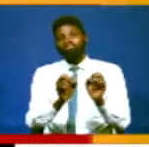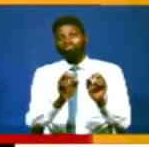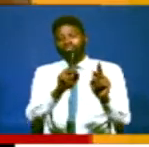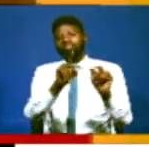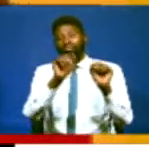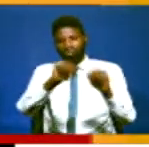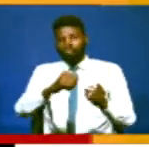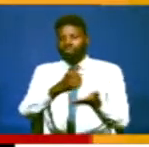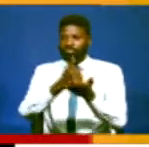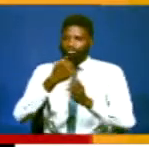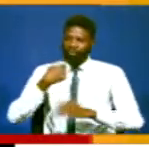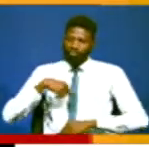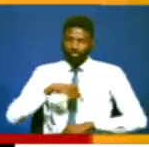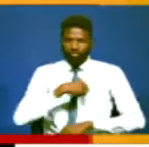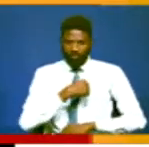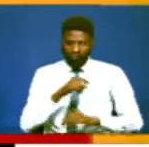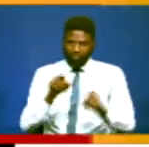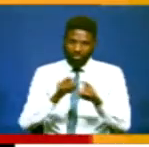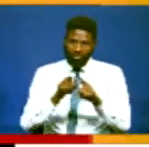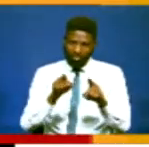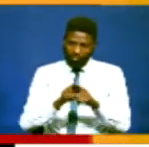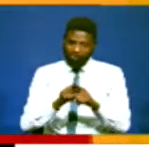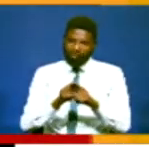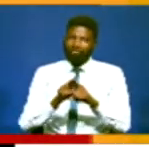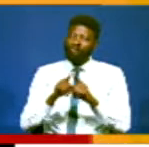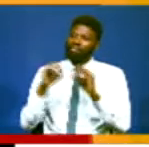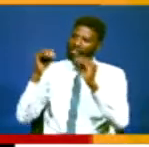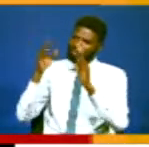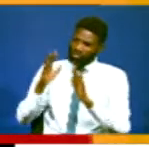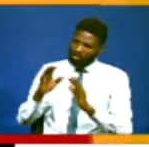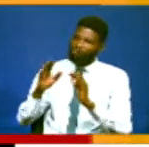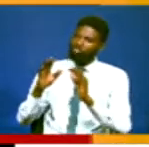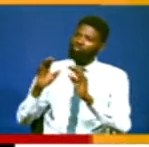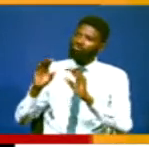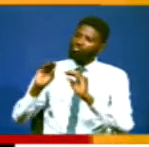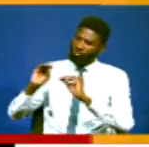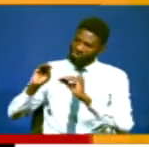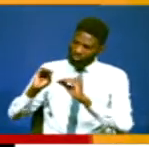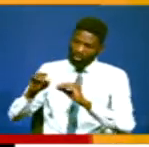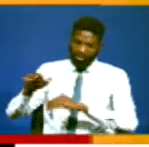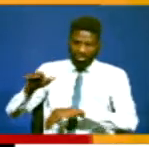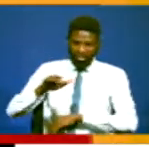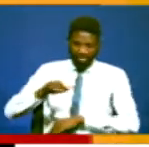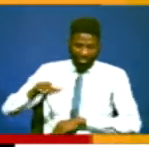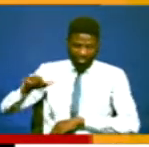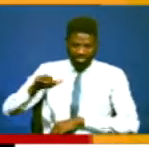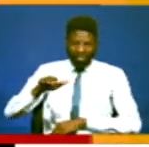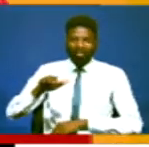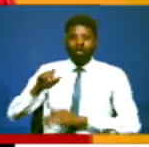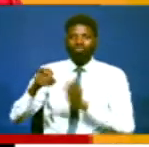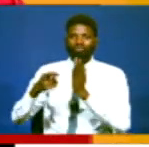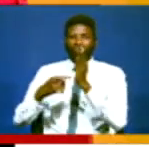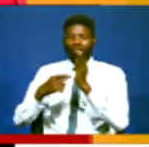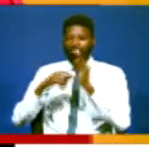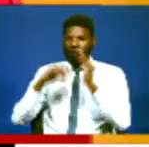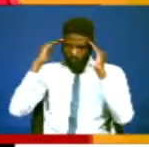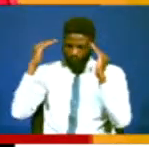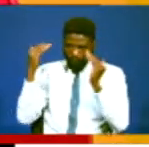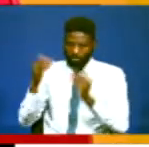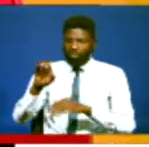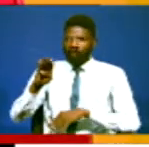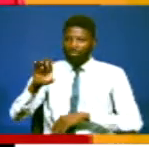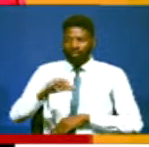kutusaidia kuwazungumzia walimu kuhusu masuala haya na kulingana na mahitaji ya CBC. Jasper ni mtaalamu katika somo